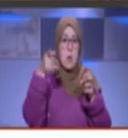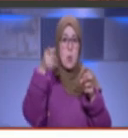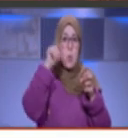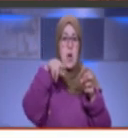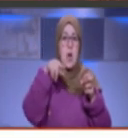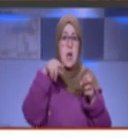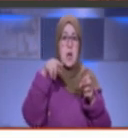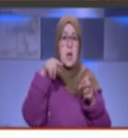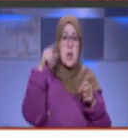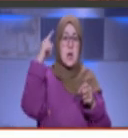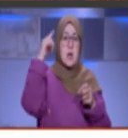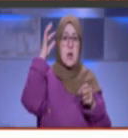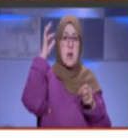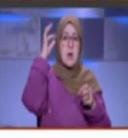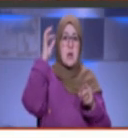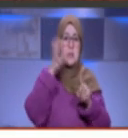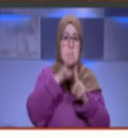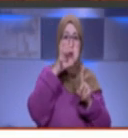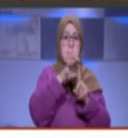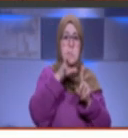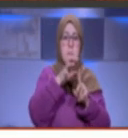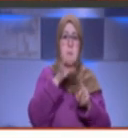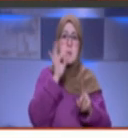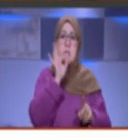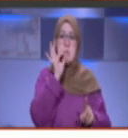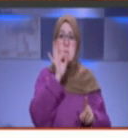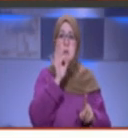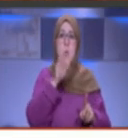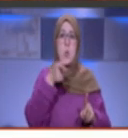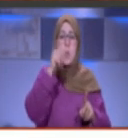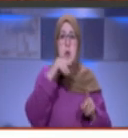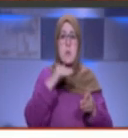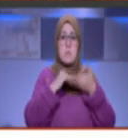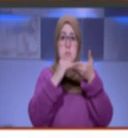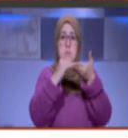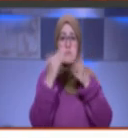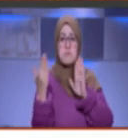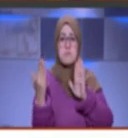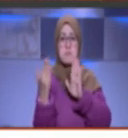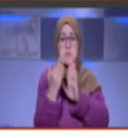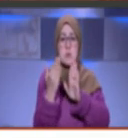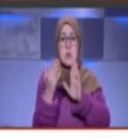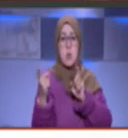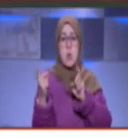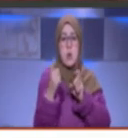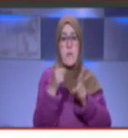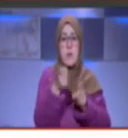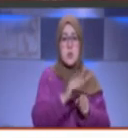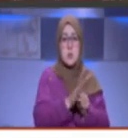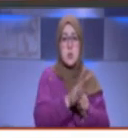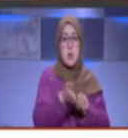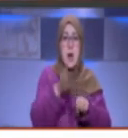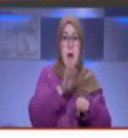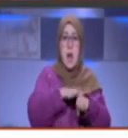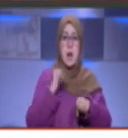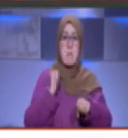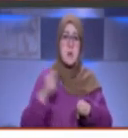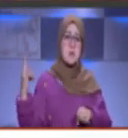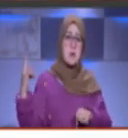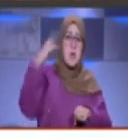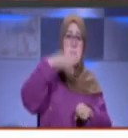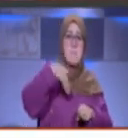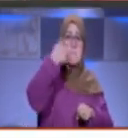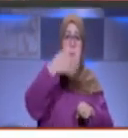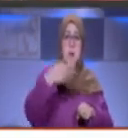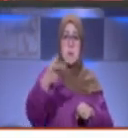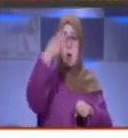رسالة تطلب المساعدة لمواجهة تفشي كورونا على متن حاملة الطائرات بعد إصابة مجموعة